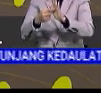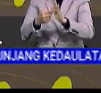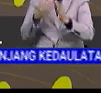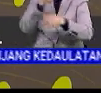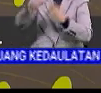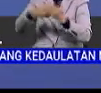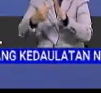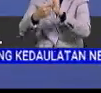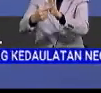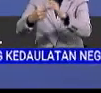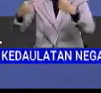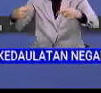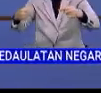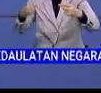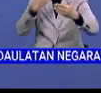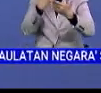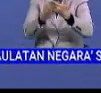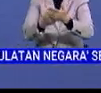lah.